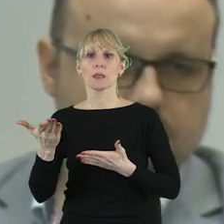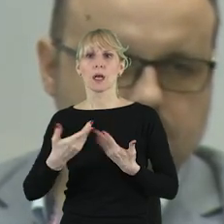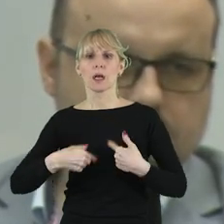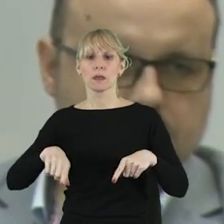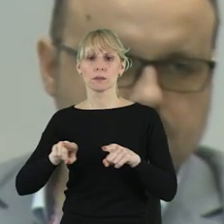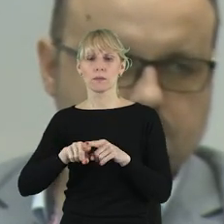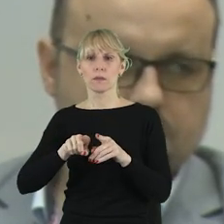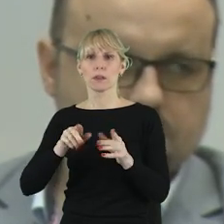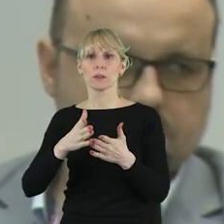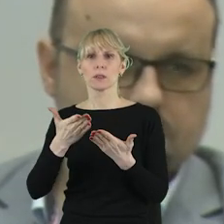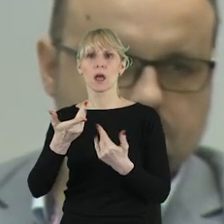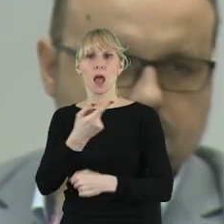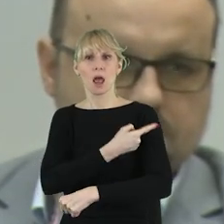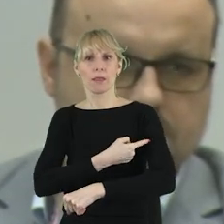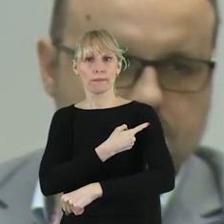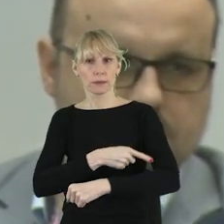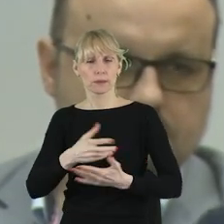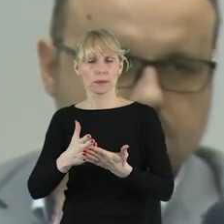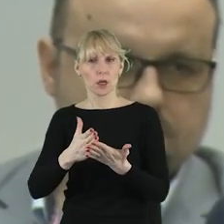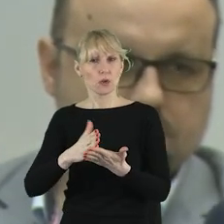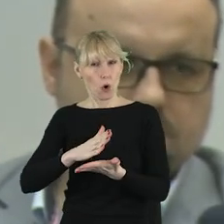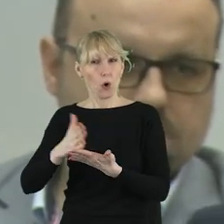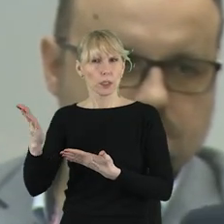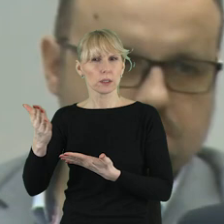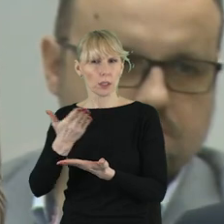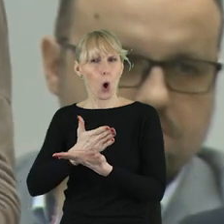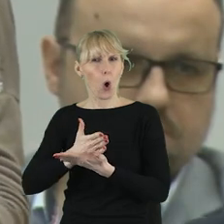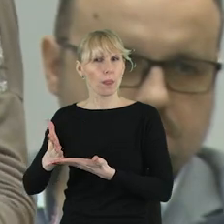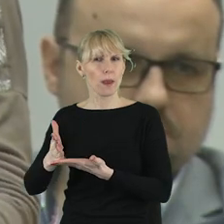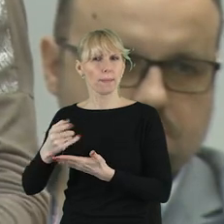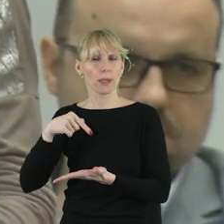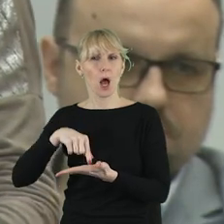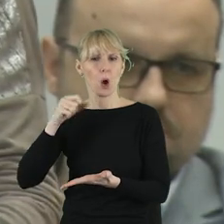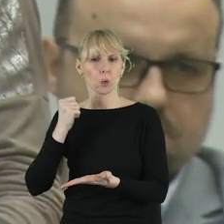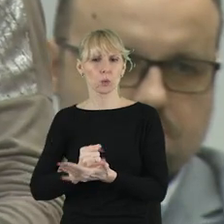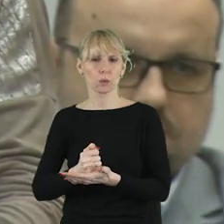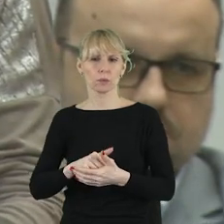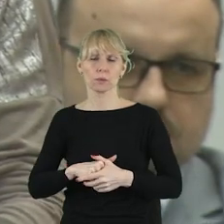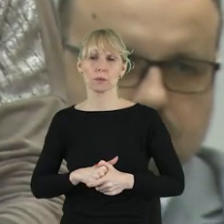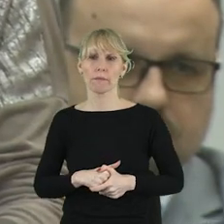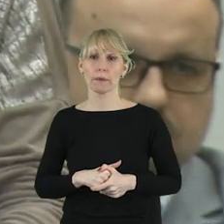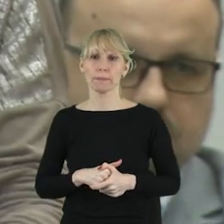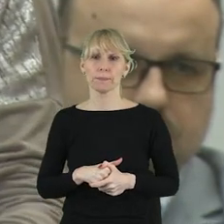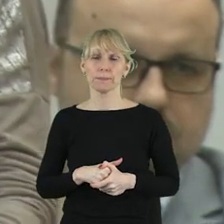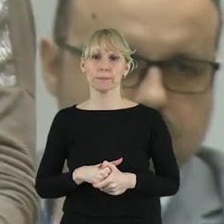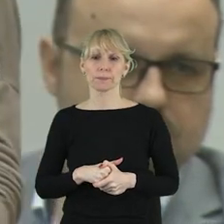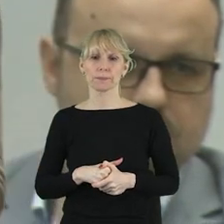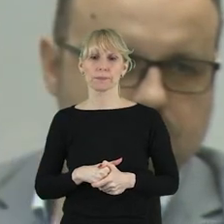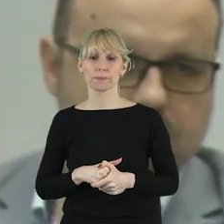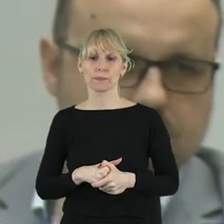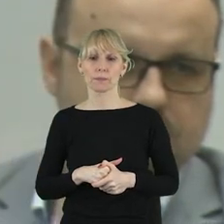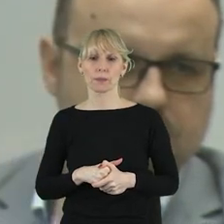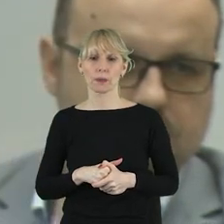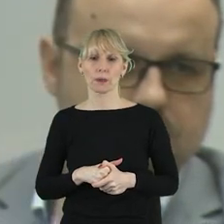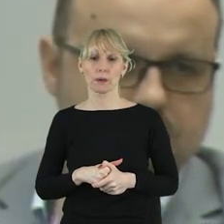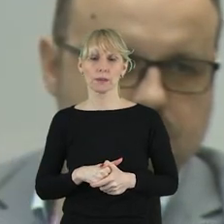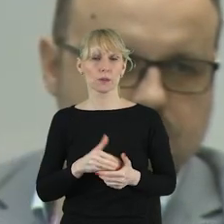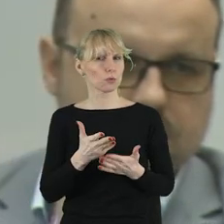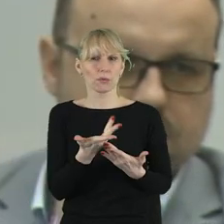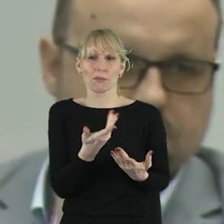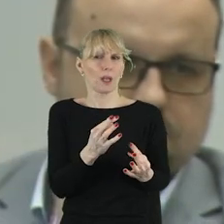tutaj to też nie jest czas na roztrząsanie tego. W przypadku z